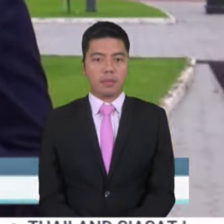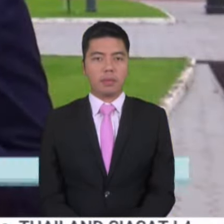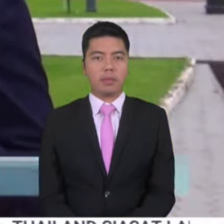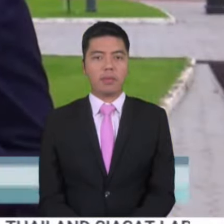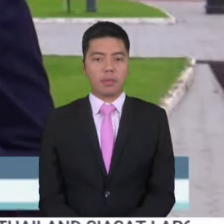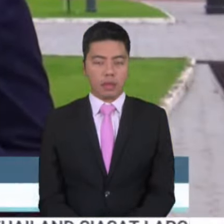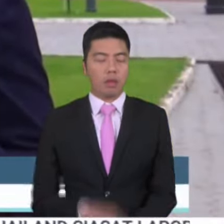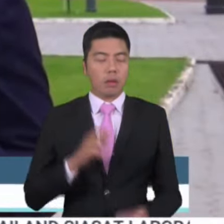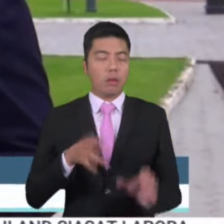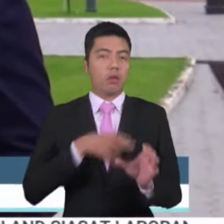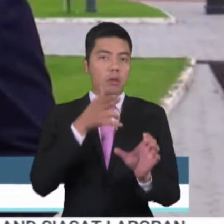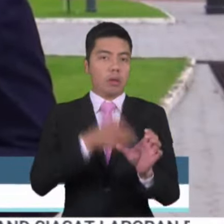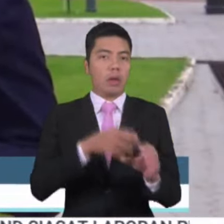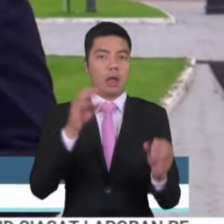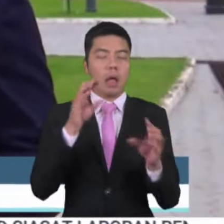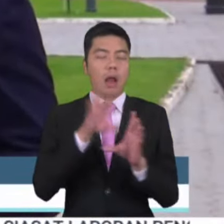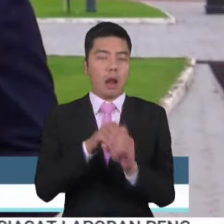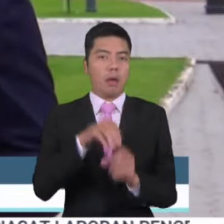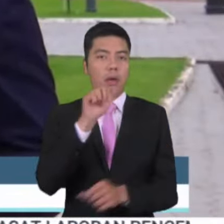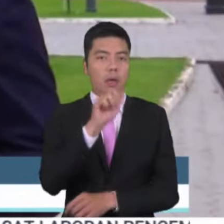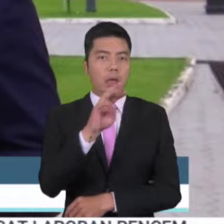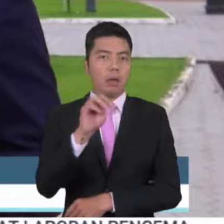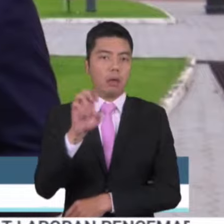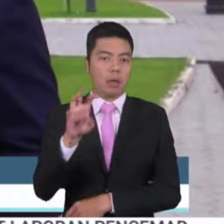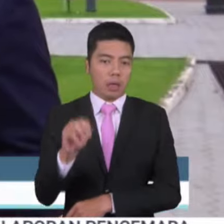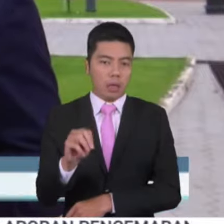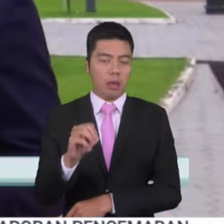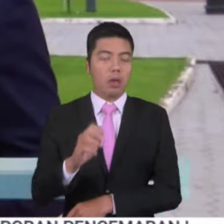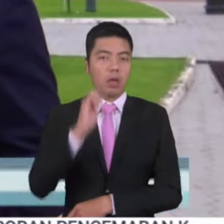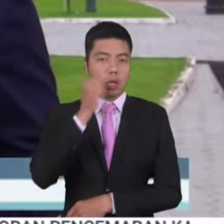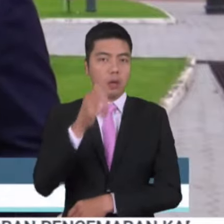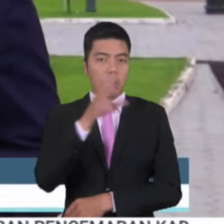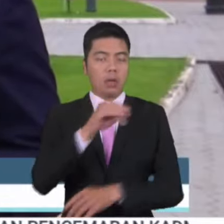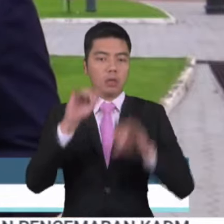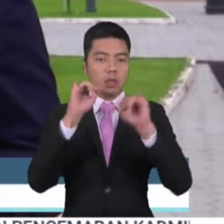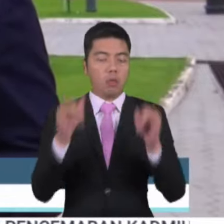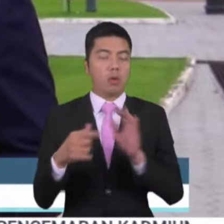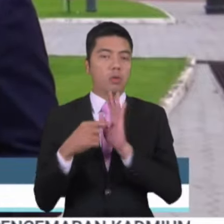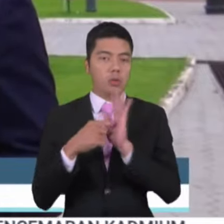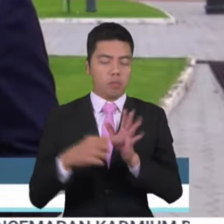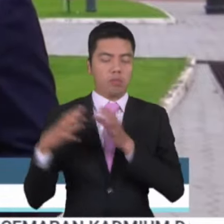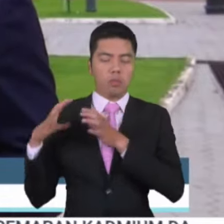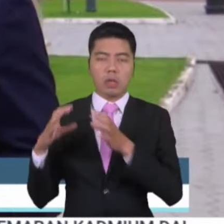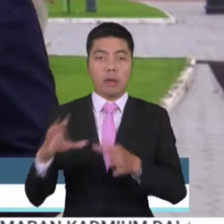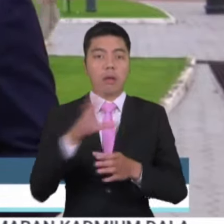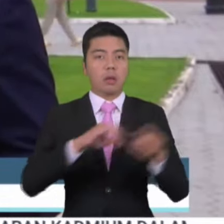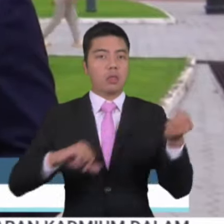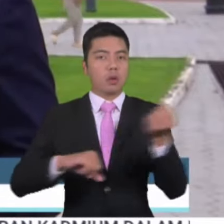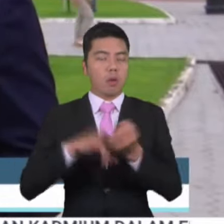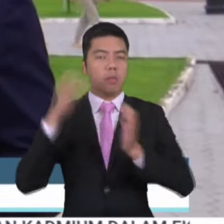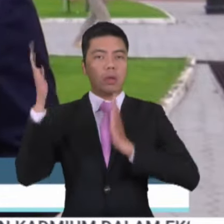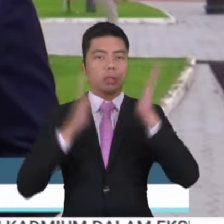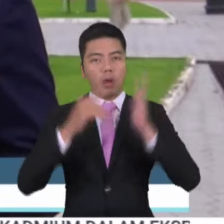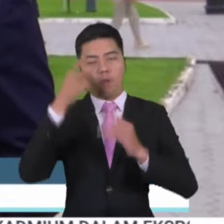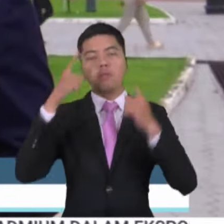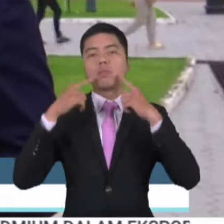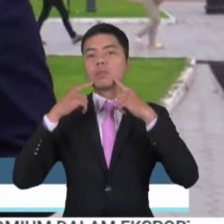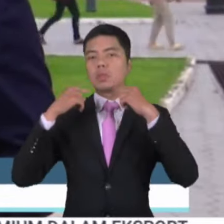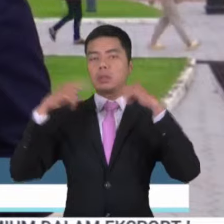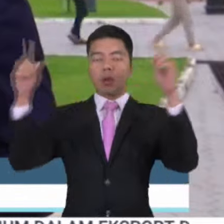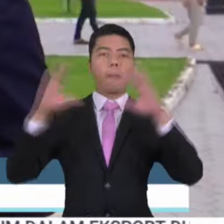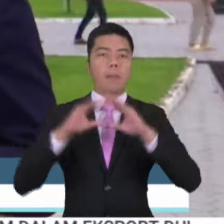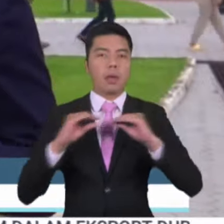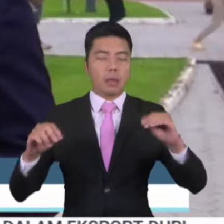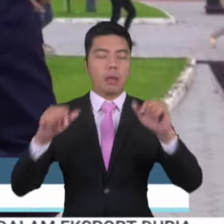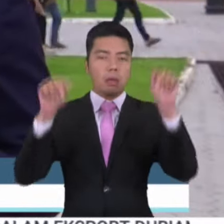Penyertaan Malaysia dalam AMEM dan mesyuarat berkaitan pada esok dan Jumaat membuktikan komitmen dan sokongan negara dalam menjayakan agenda